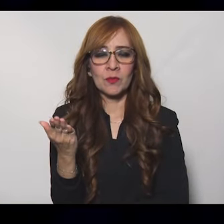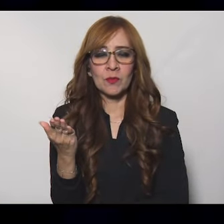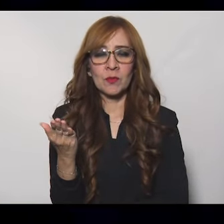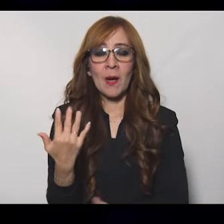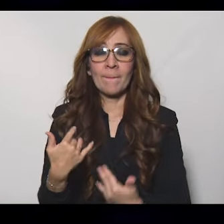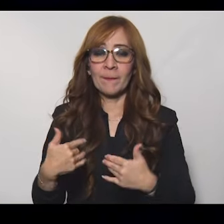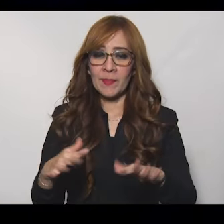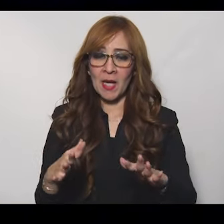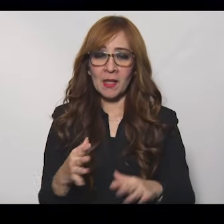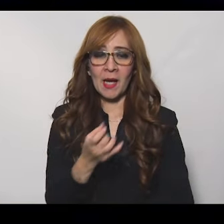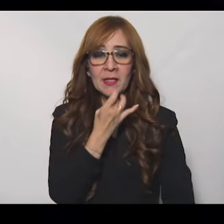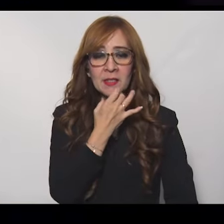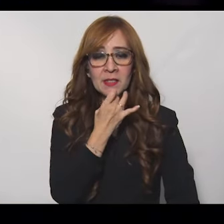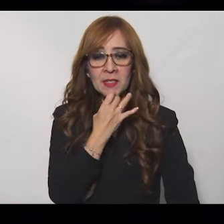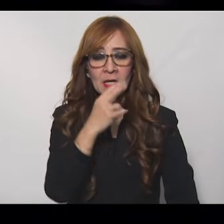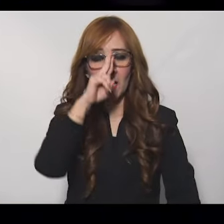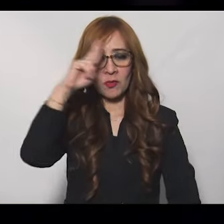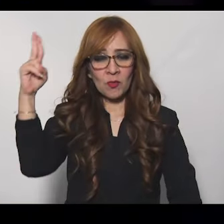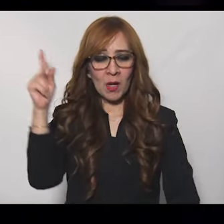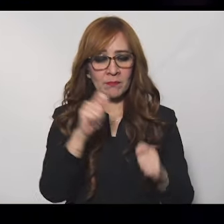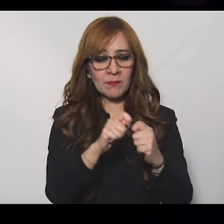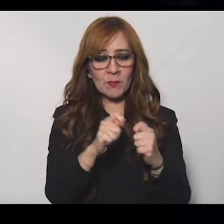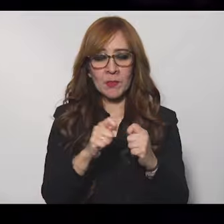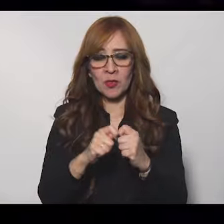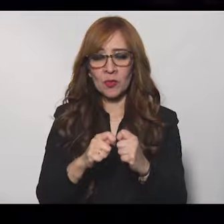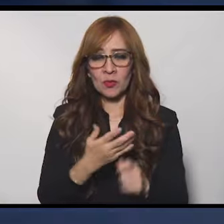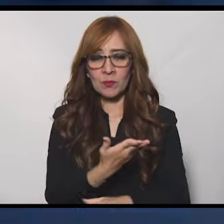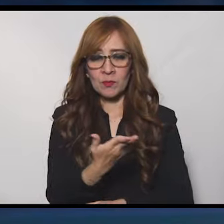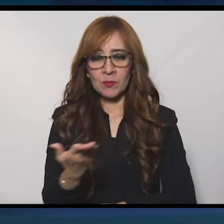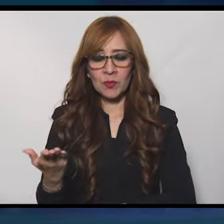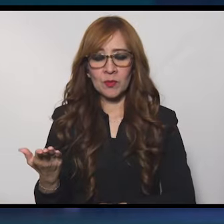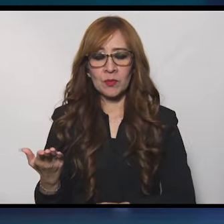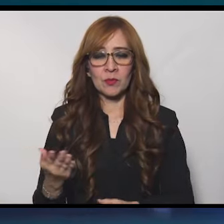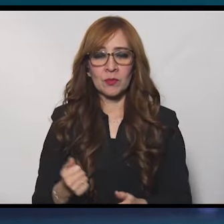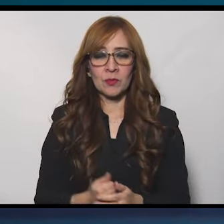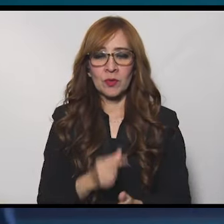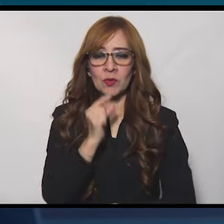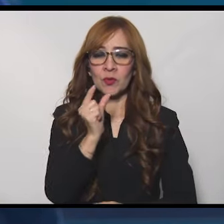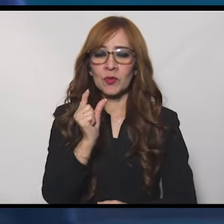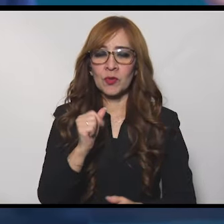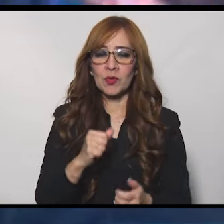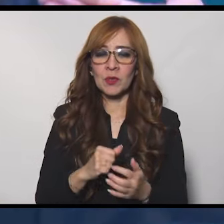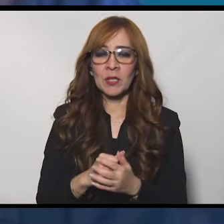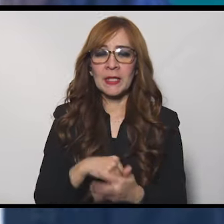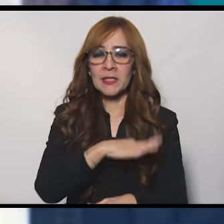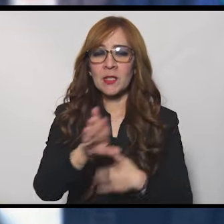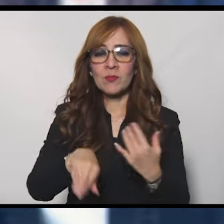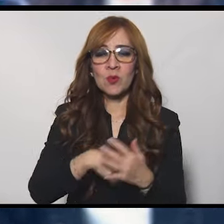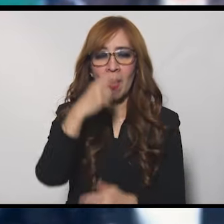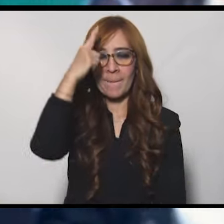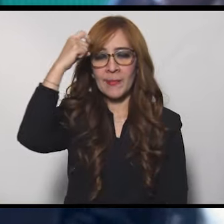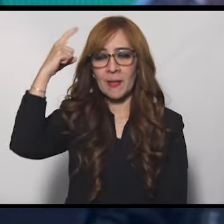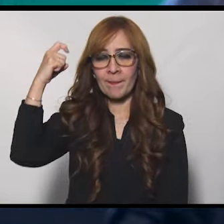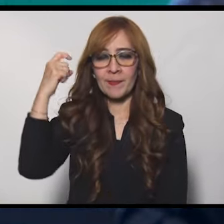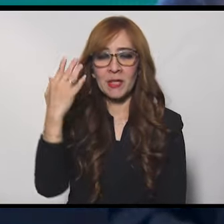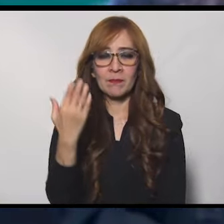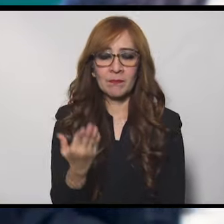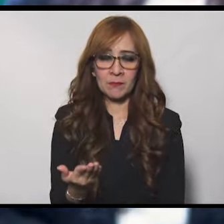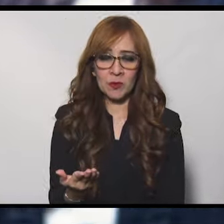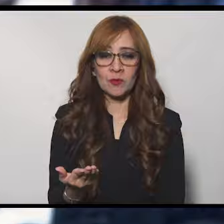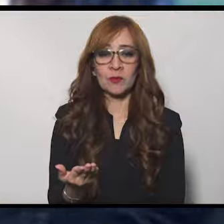Let God shape you, sharpen you for every of your dreams.